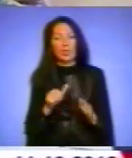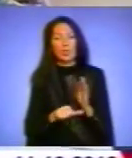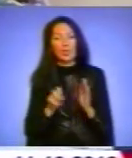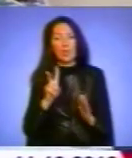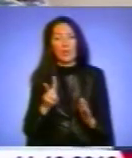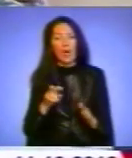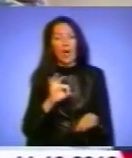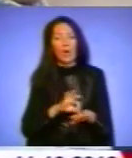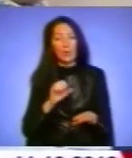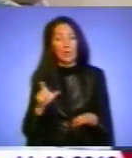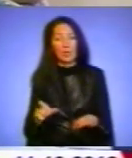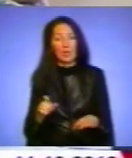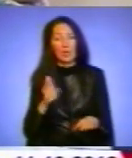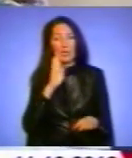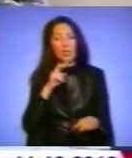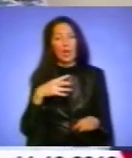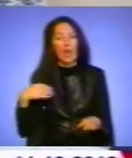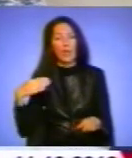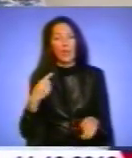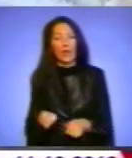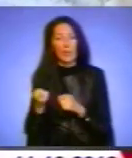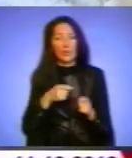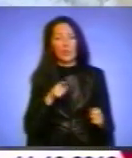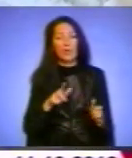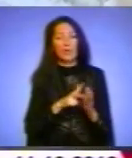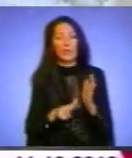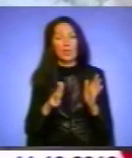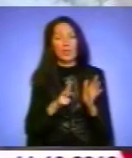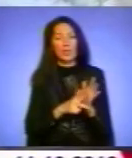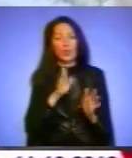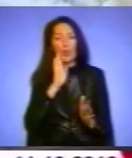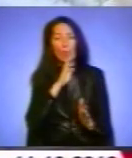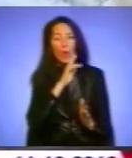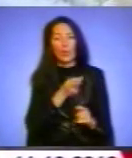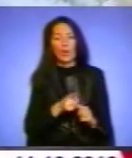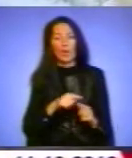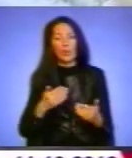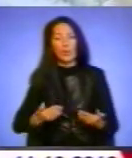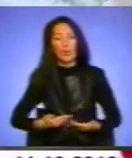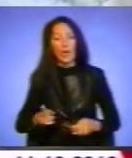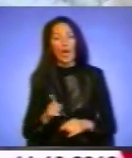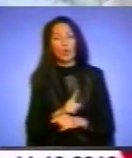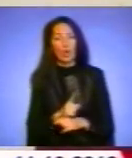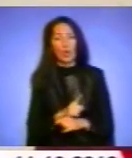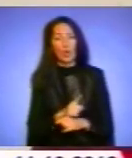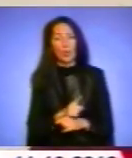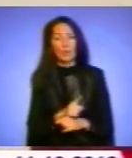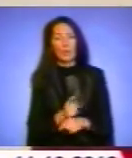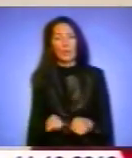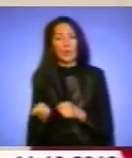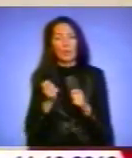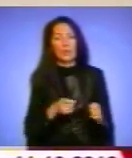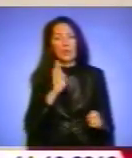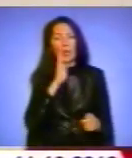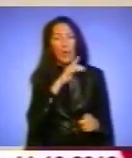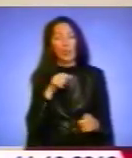пацієнти. Пані Люба зі Львова, а сюди привезла 88-річну маму, яка проживає у Тернополі. Привезла я маму